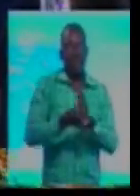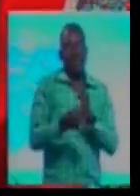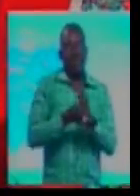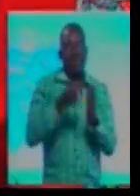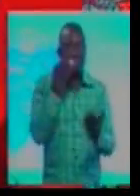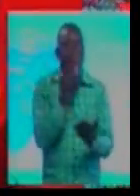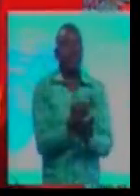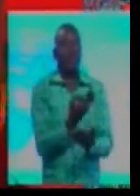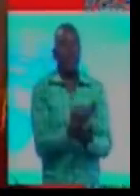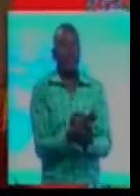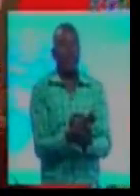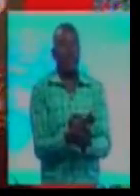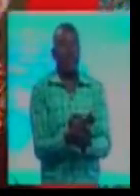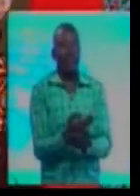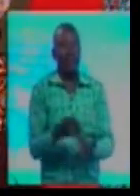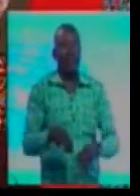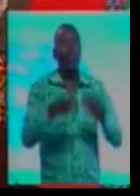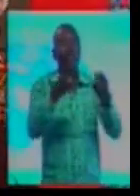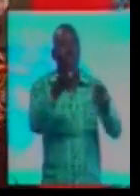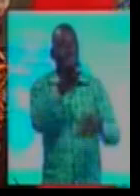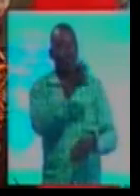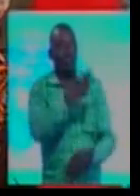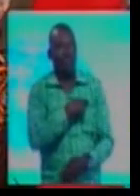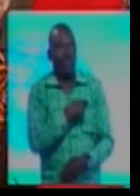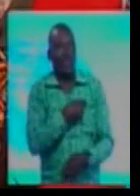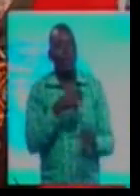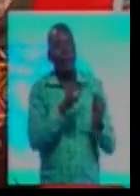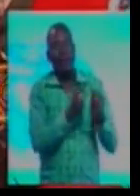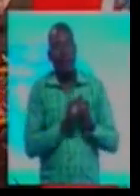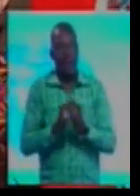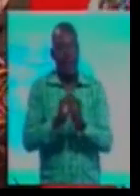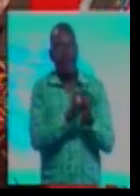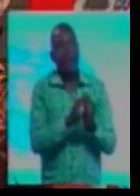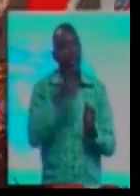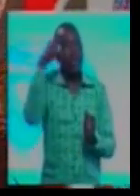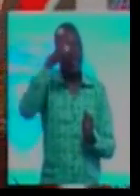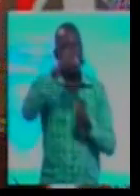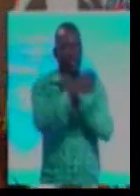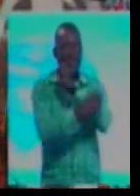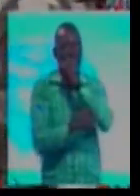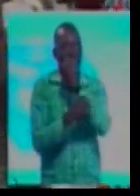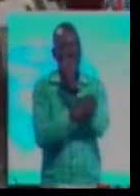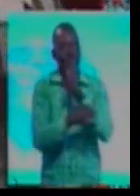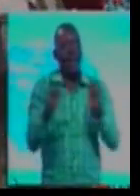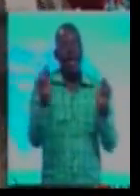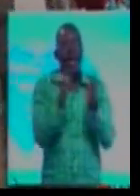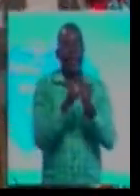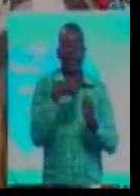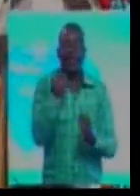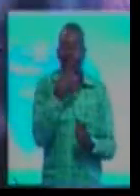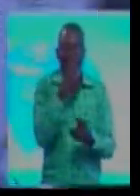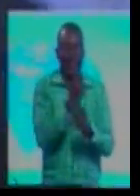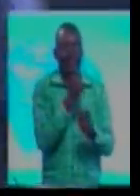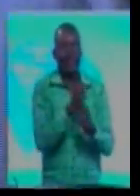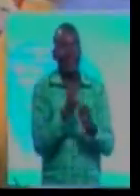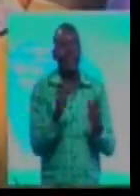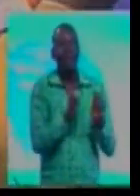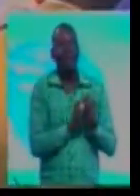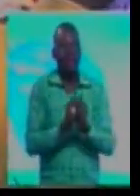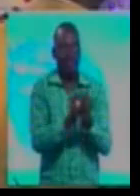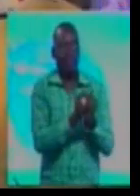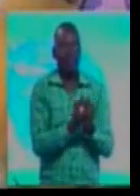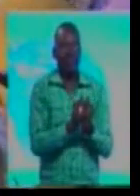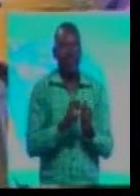des finances. Je dédie cette médaille à l'ensemble des collègues de la brigade mobile de Tinkourou avec qui on a vraiment travaillé ensemble. Nous